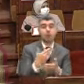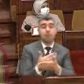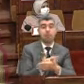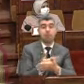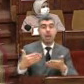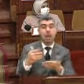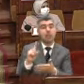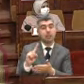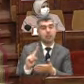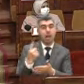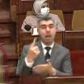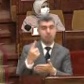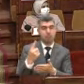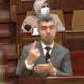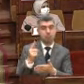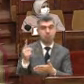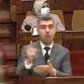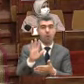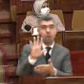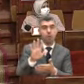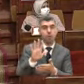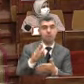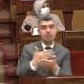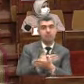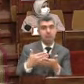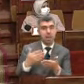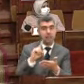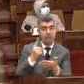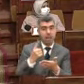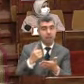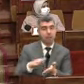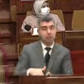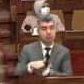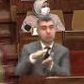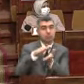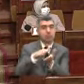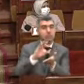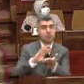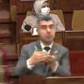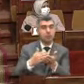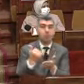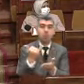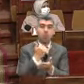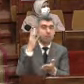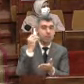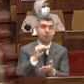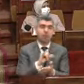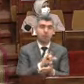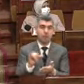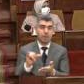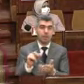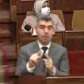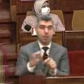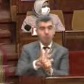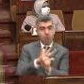ديال الدرهم من أصل 51 مليار. هذا ما خصناش ننساوه لأنه مهم جدا، ولولا